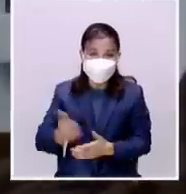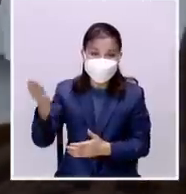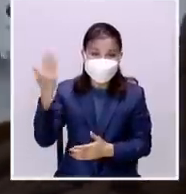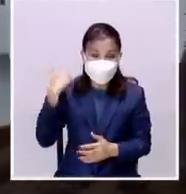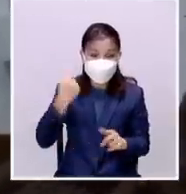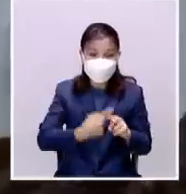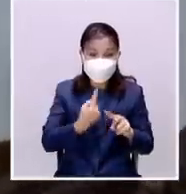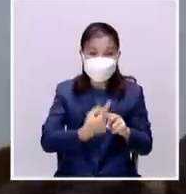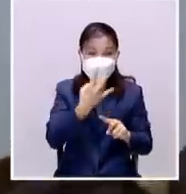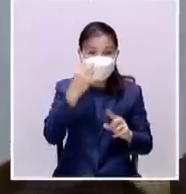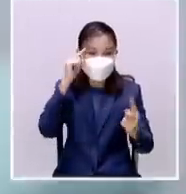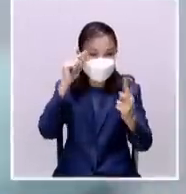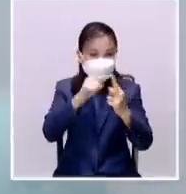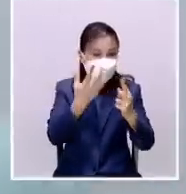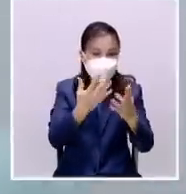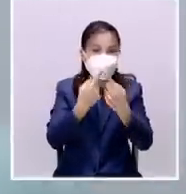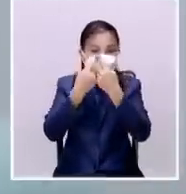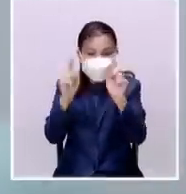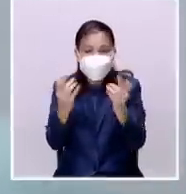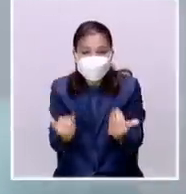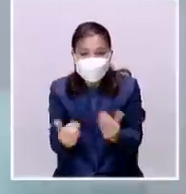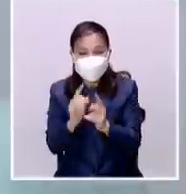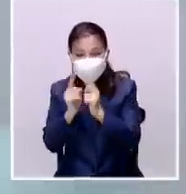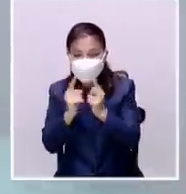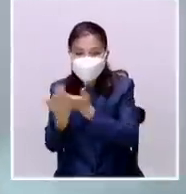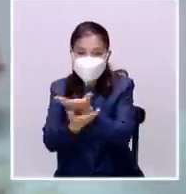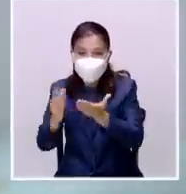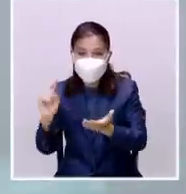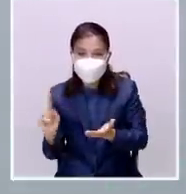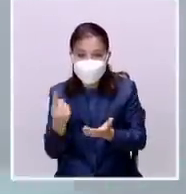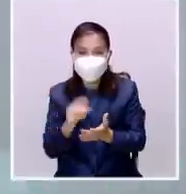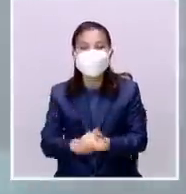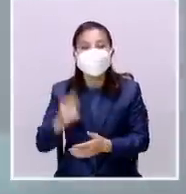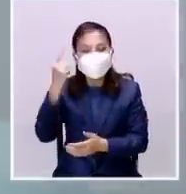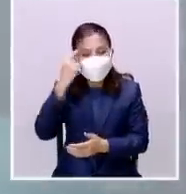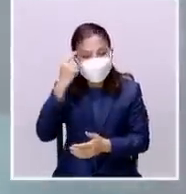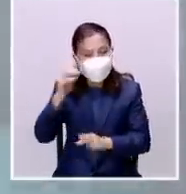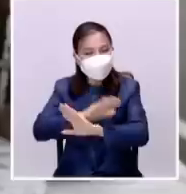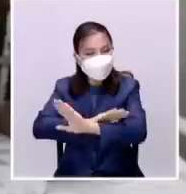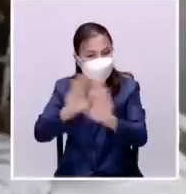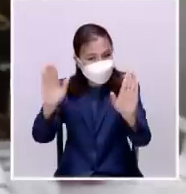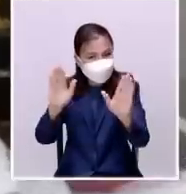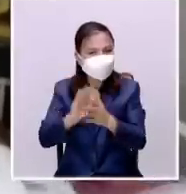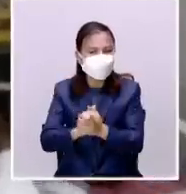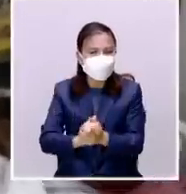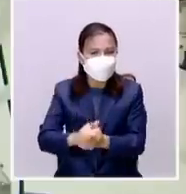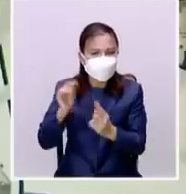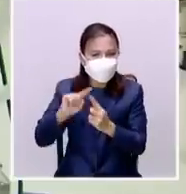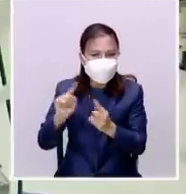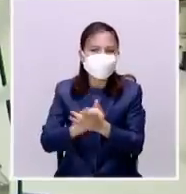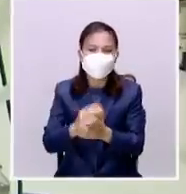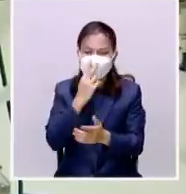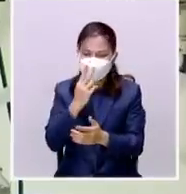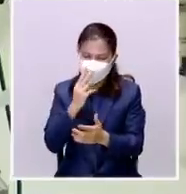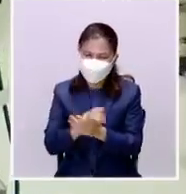า7เดือนไม่ประสบผลสำเร็จแต่การเจรจาในรอบนี้มีแนวโน้มว่าจะต้องยกเว้นไปในข้อจำกัดที่มันเล็กลงค่ะเ